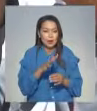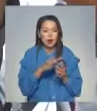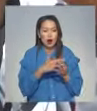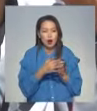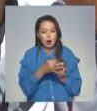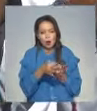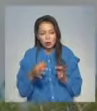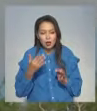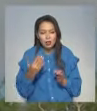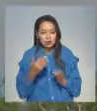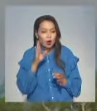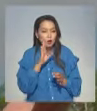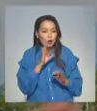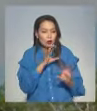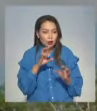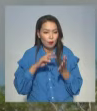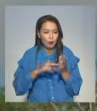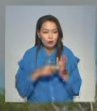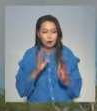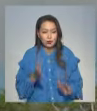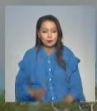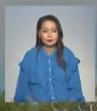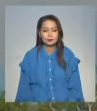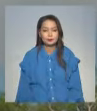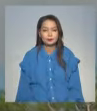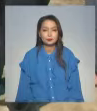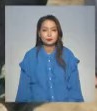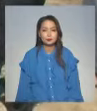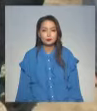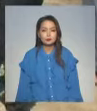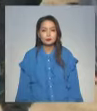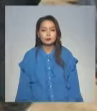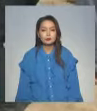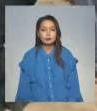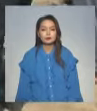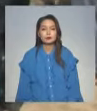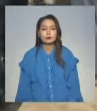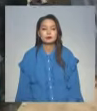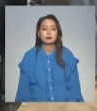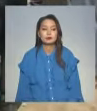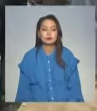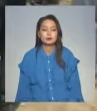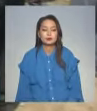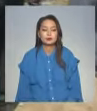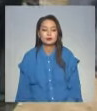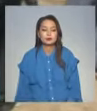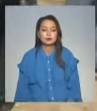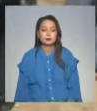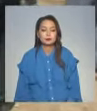су жүргізу жоспарланыпты. Айзада Төребекқызы, Берік Жұмабай, Ирина Якунина, Еркін Карин, Алтынбек Қабделов, Астана Таймс.